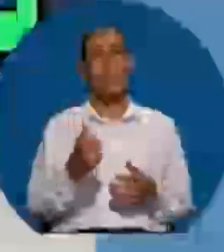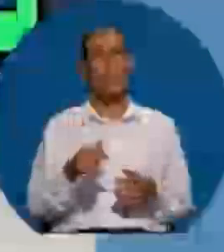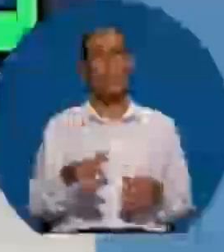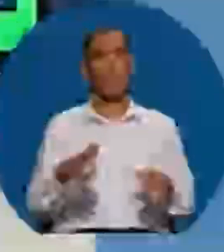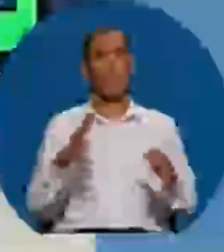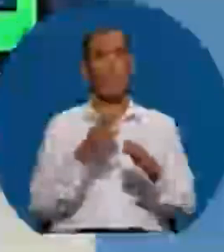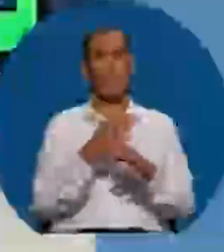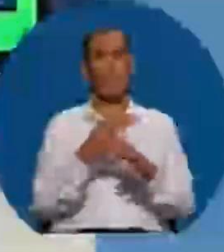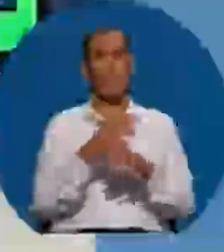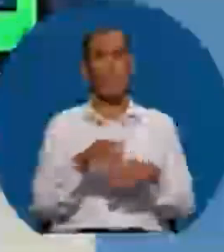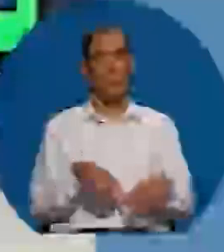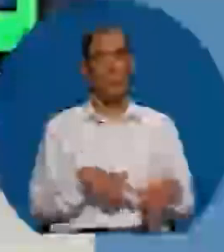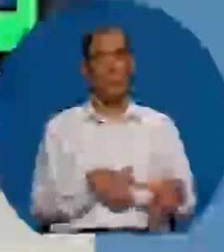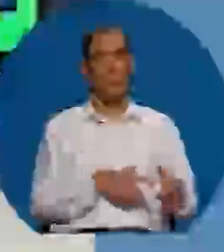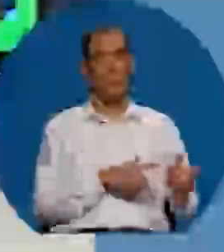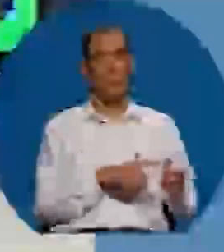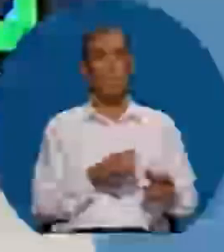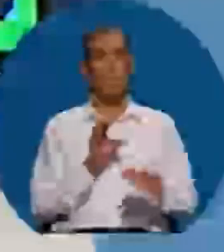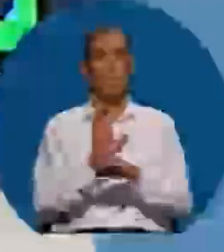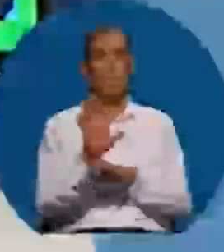шәкіртлерді жеткереді екен.